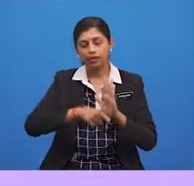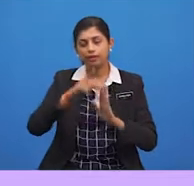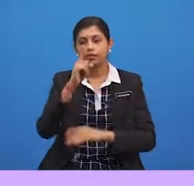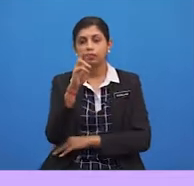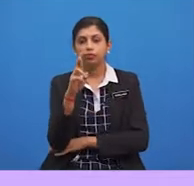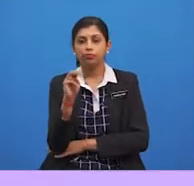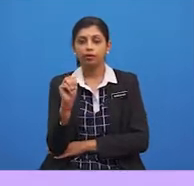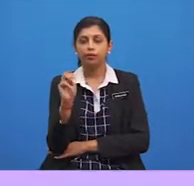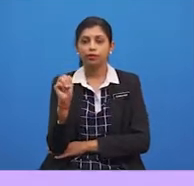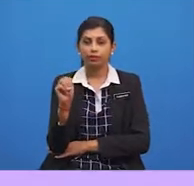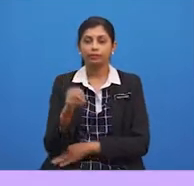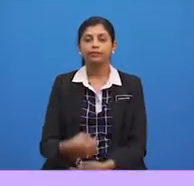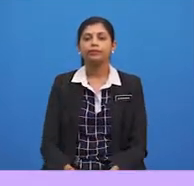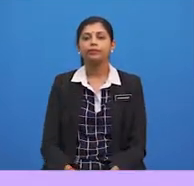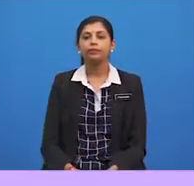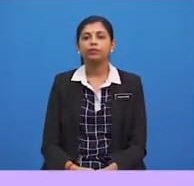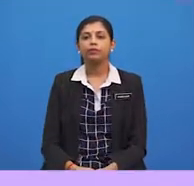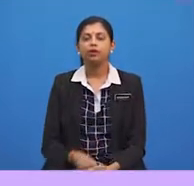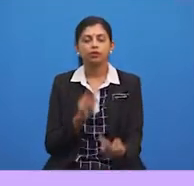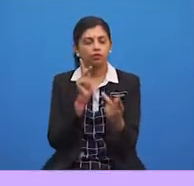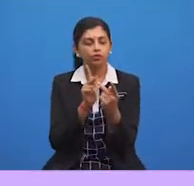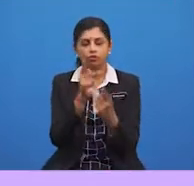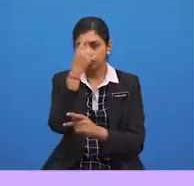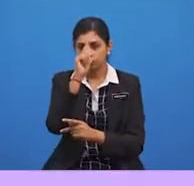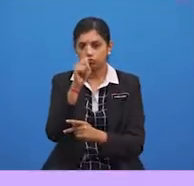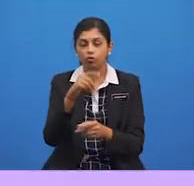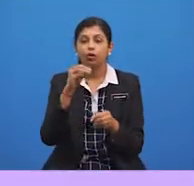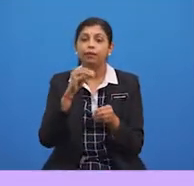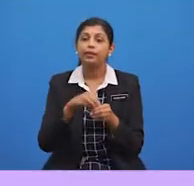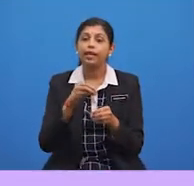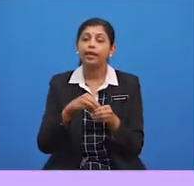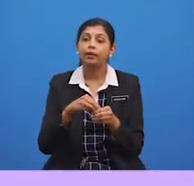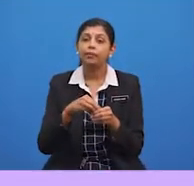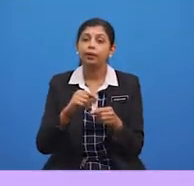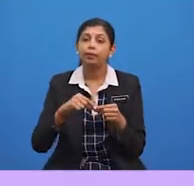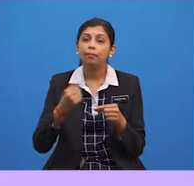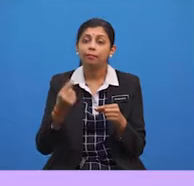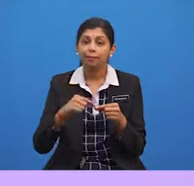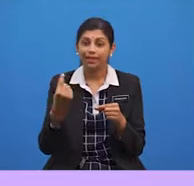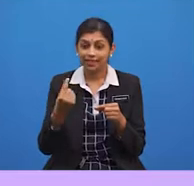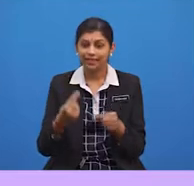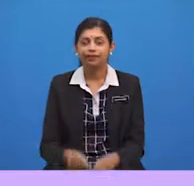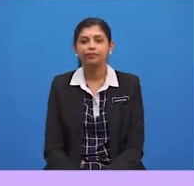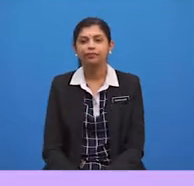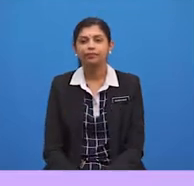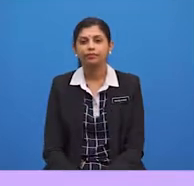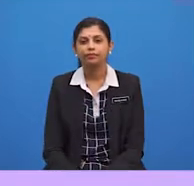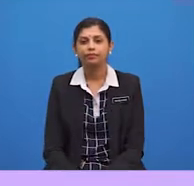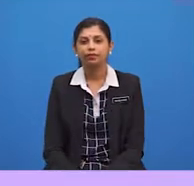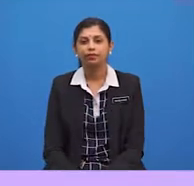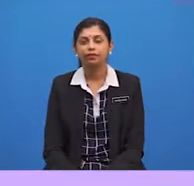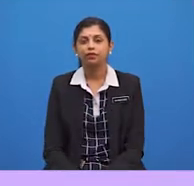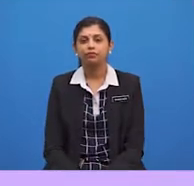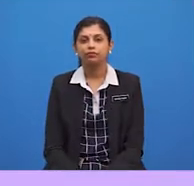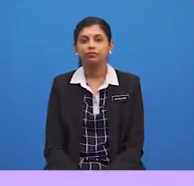1000 mm sesuai untuk penanaman padi. Aktiviti menanam padi